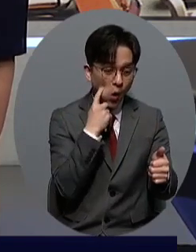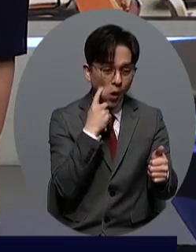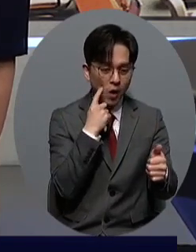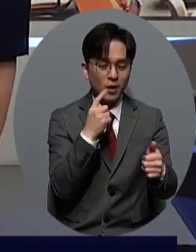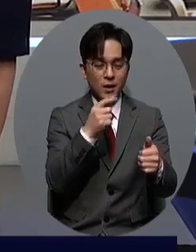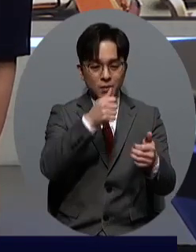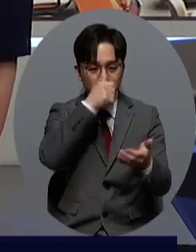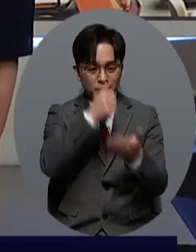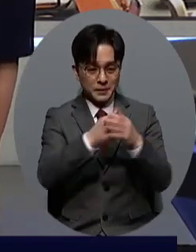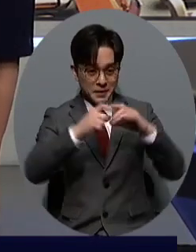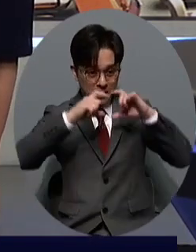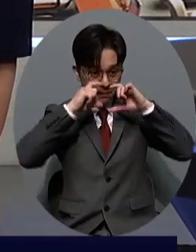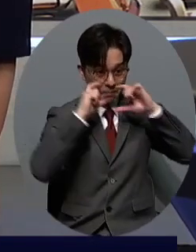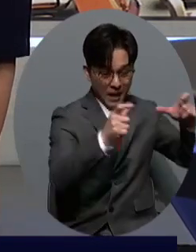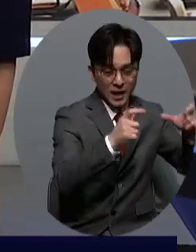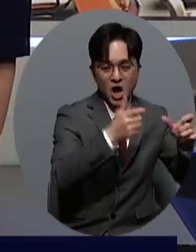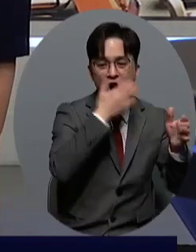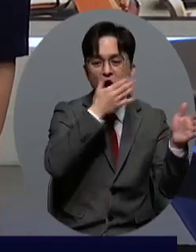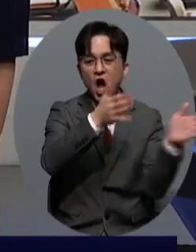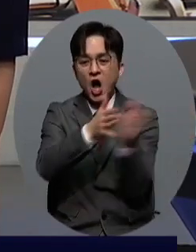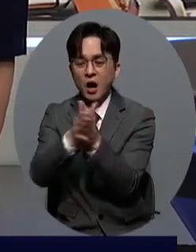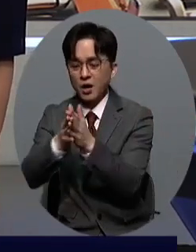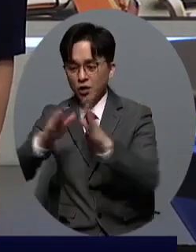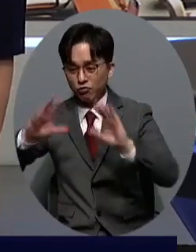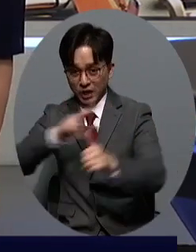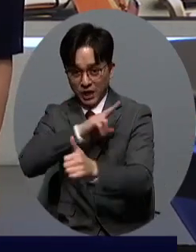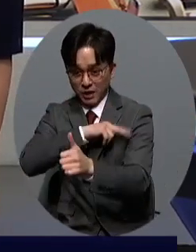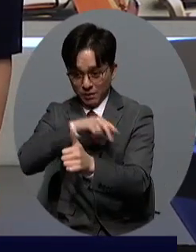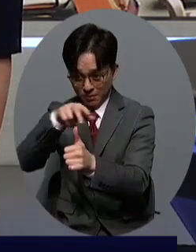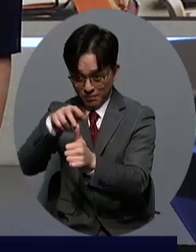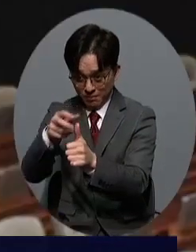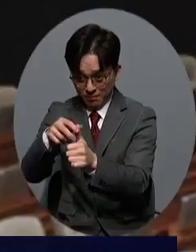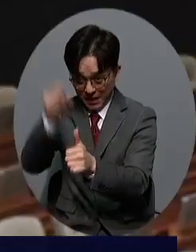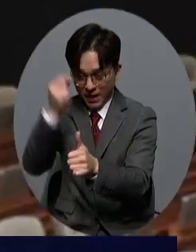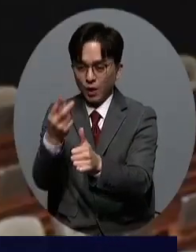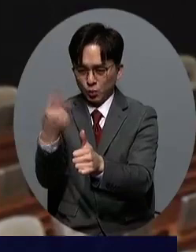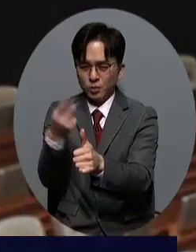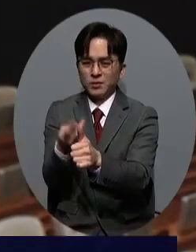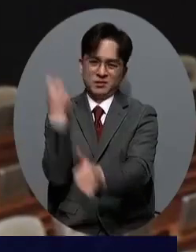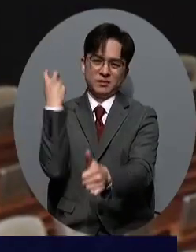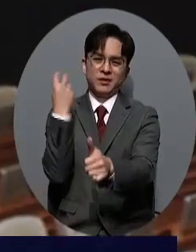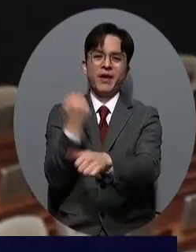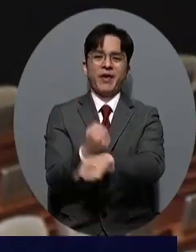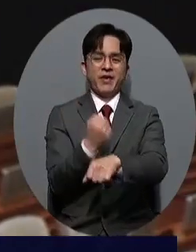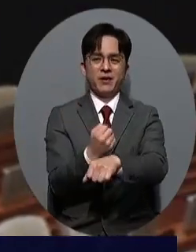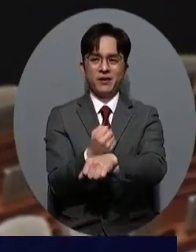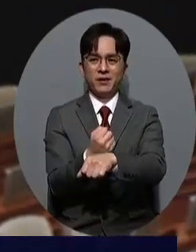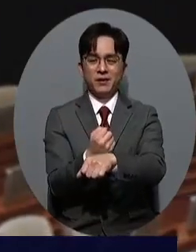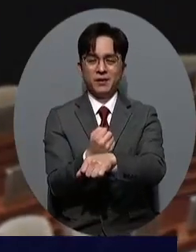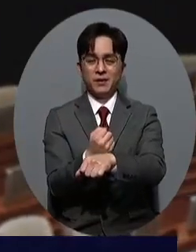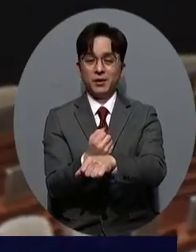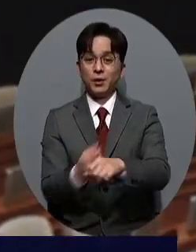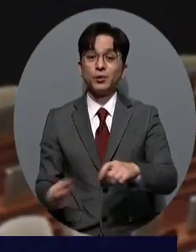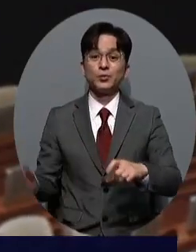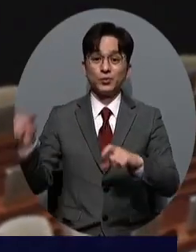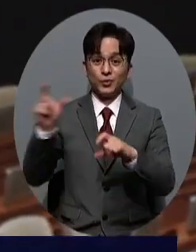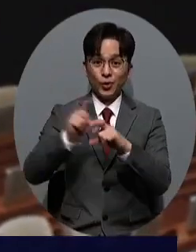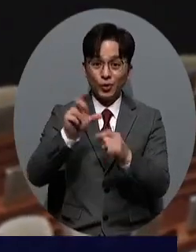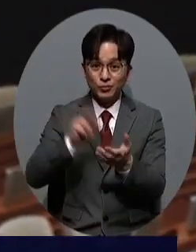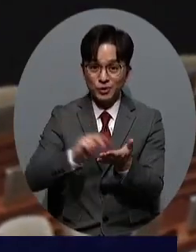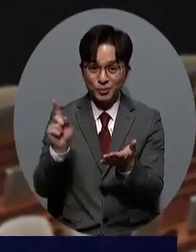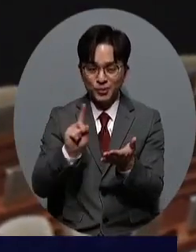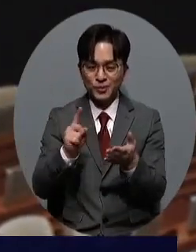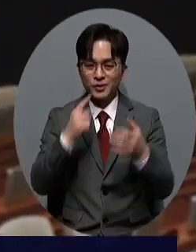없어진다는 국회법 136조 2항 등을 근거로 들었습니다. 그리고 이 대표만의 문제로도 끝나지 않습니다.